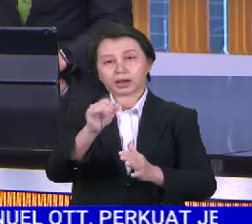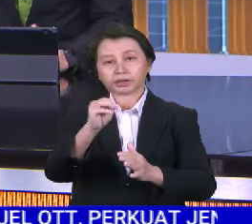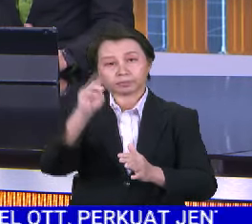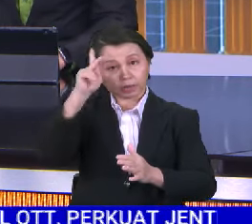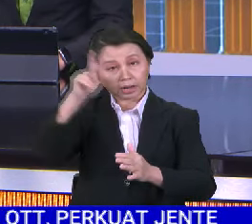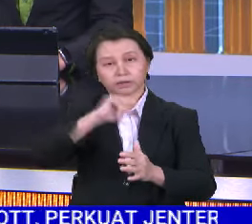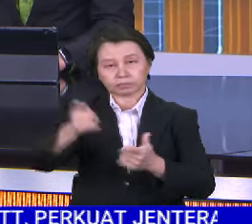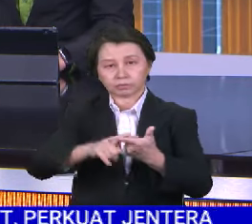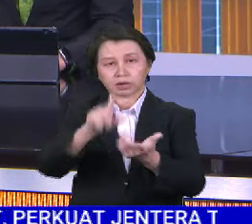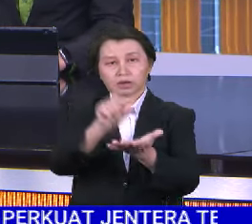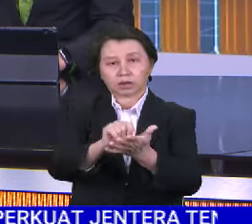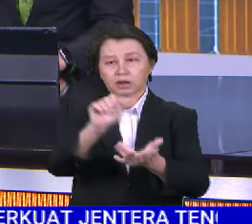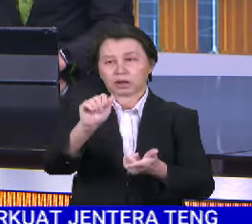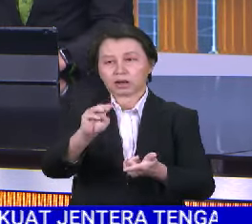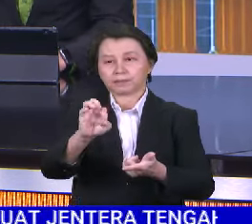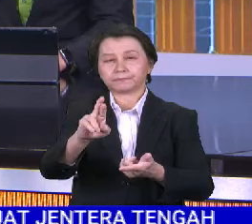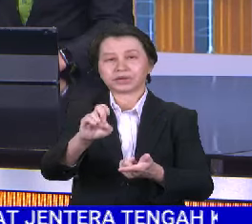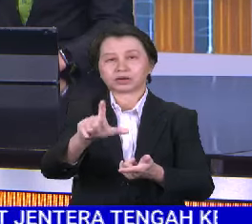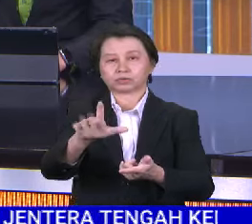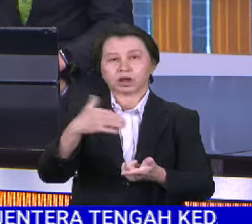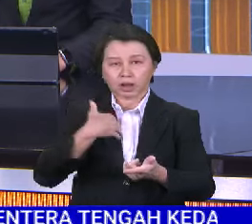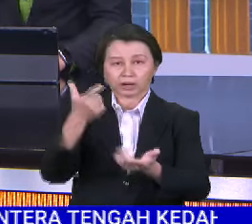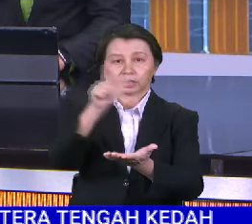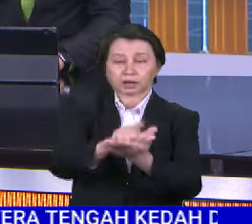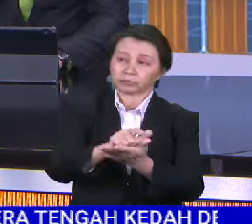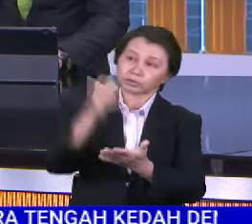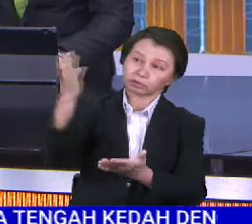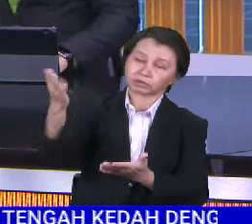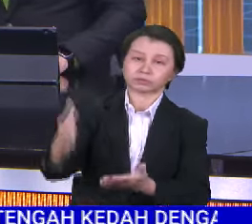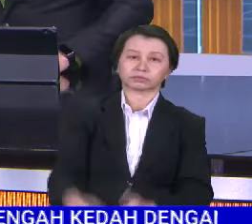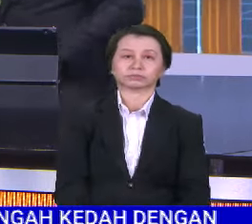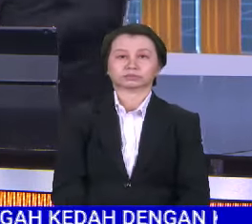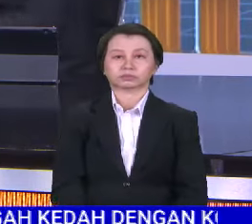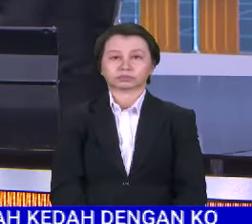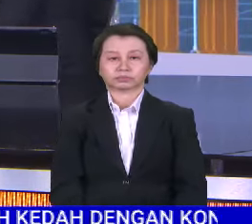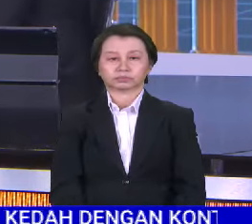Kelantan. Wartawan Amirul Hafiz Rosli mempunyai laporannya. Silakan.